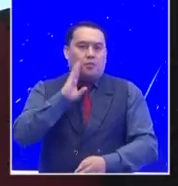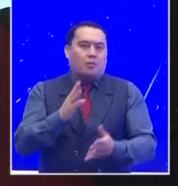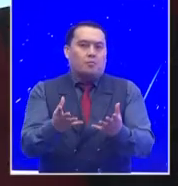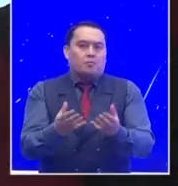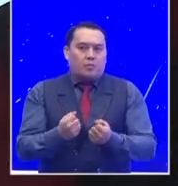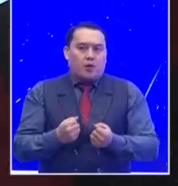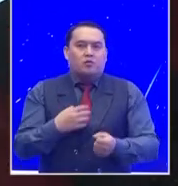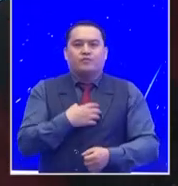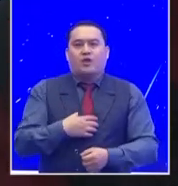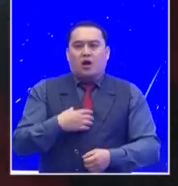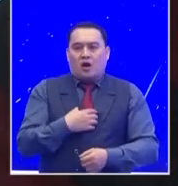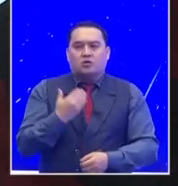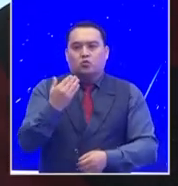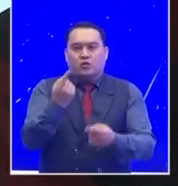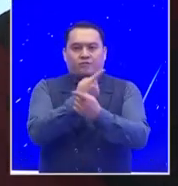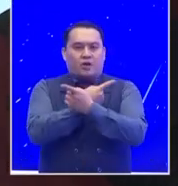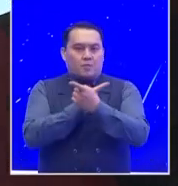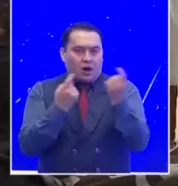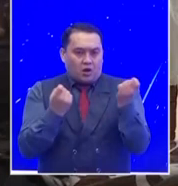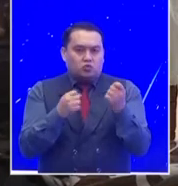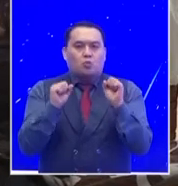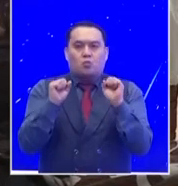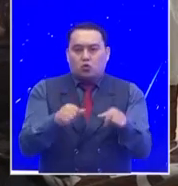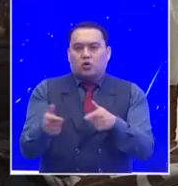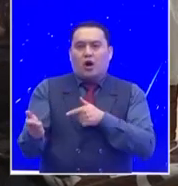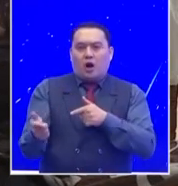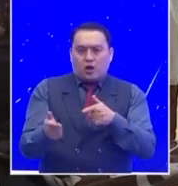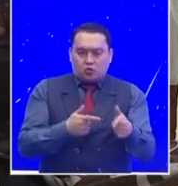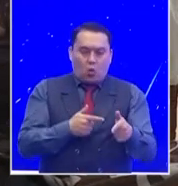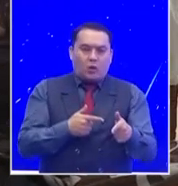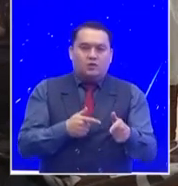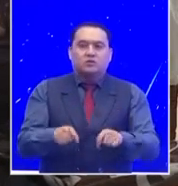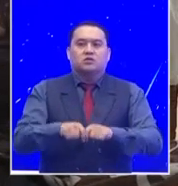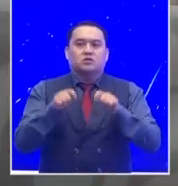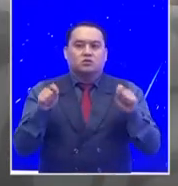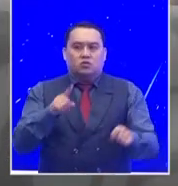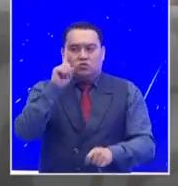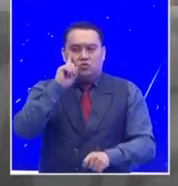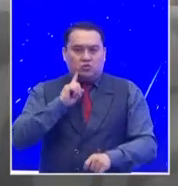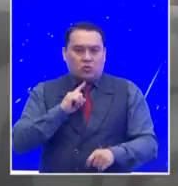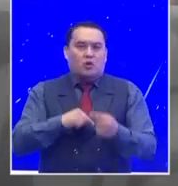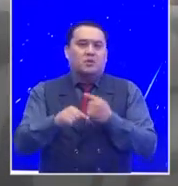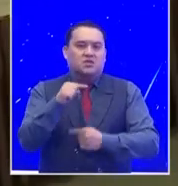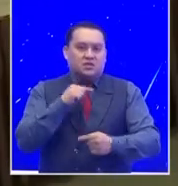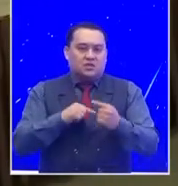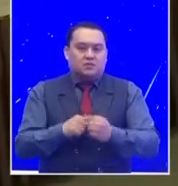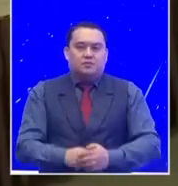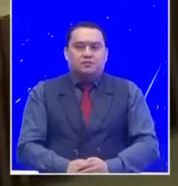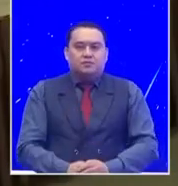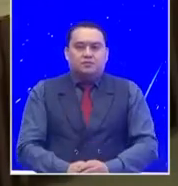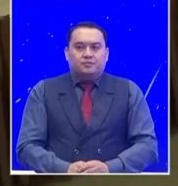получить самую актуальную для них информацию. Теперь они готовы действовать и создать свой собственный бизнес.